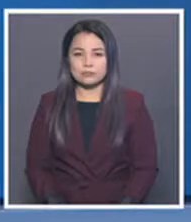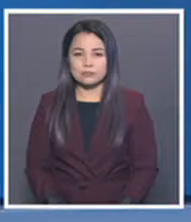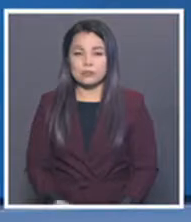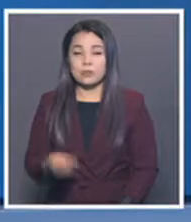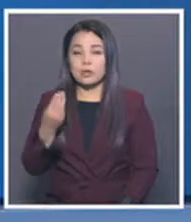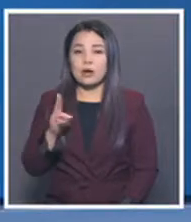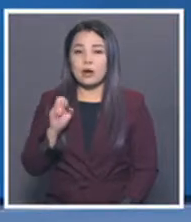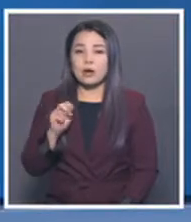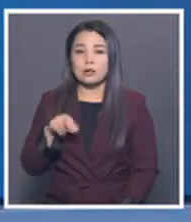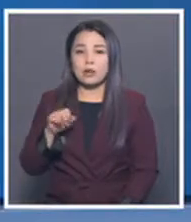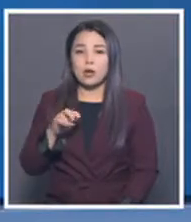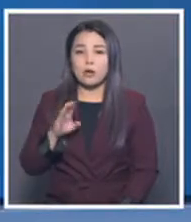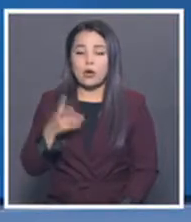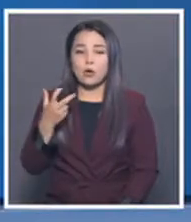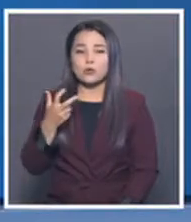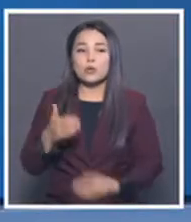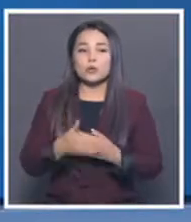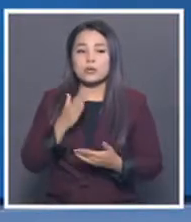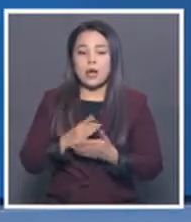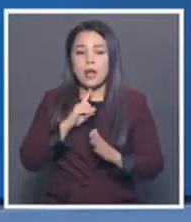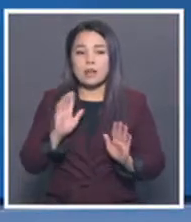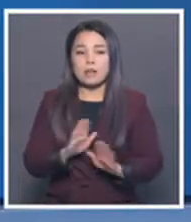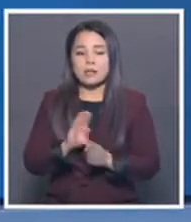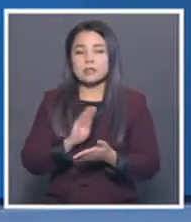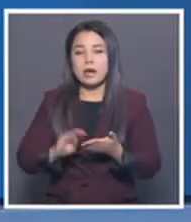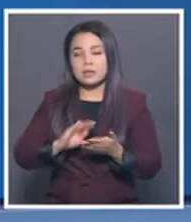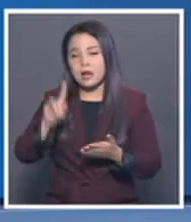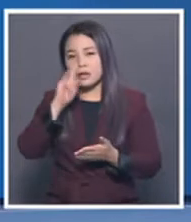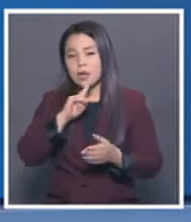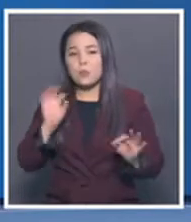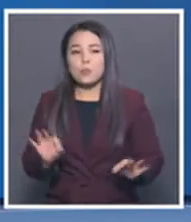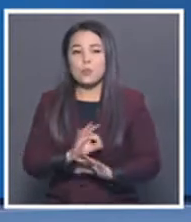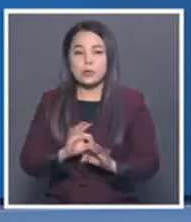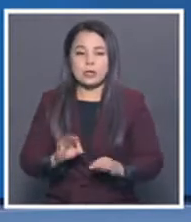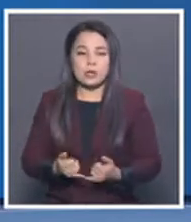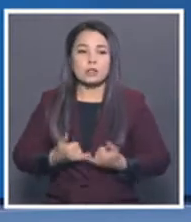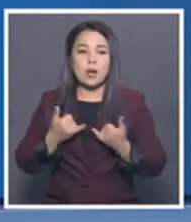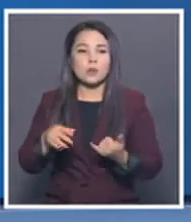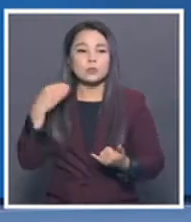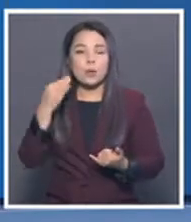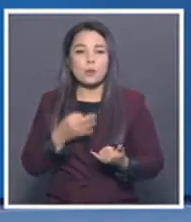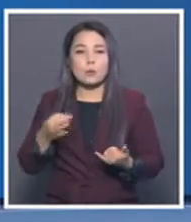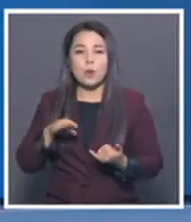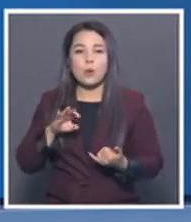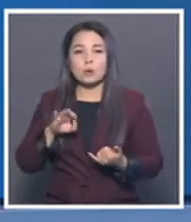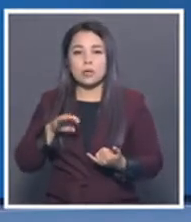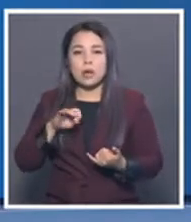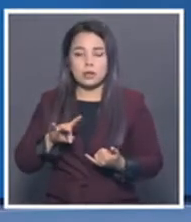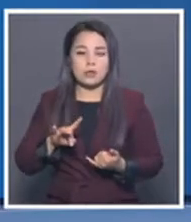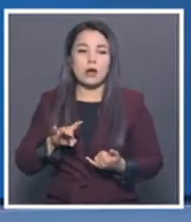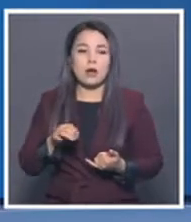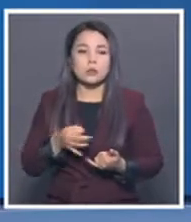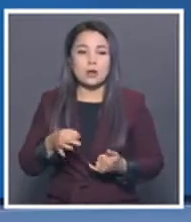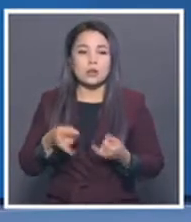Шәмші Қалдаяқов 300-ге тарта ән жазып, қазақ музыкасын биікке көтерген тума талант Түркістан облысының Отырар ауданында дүниеге